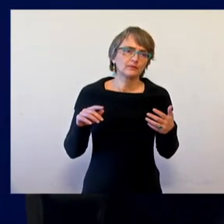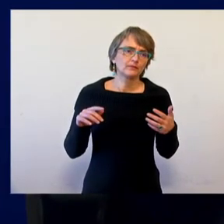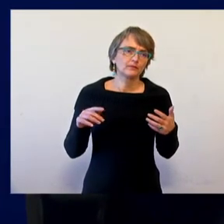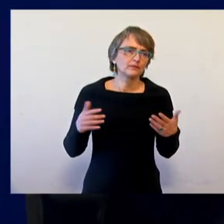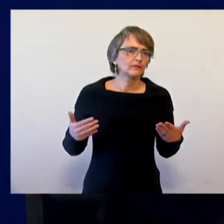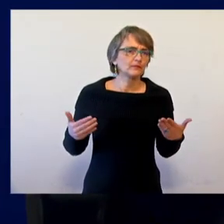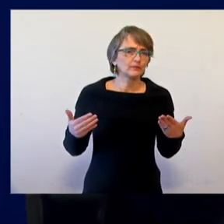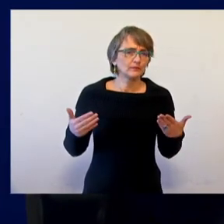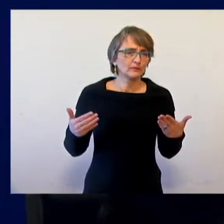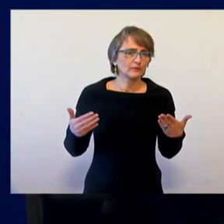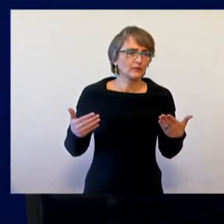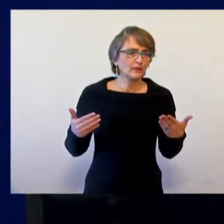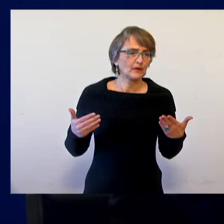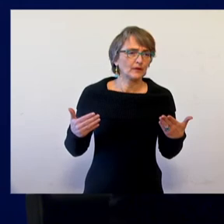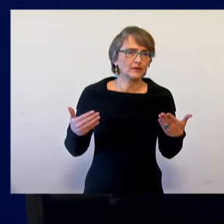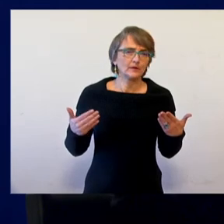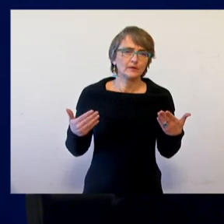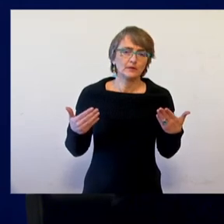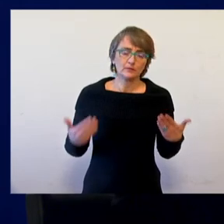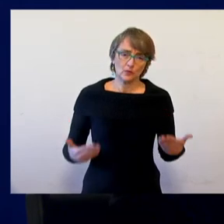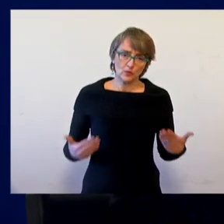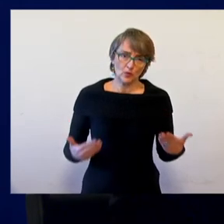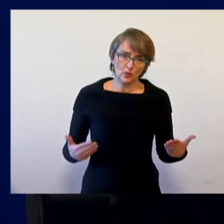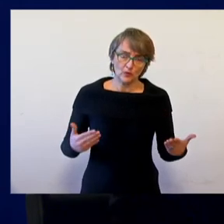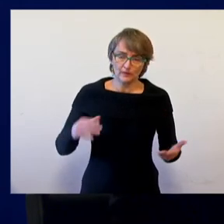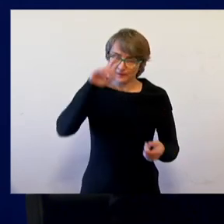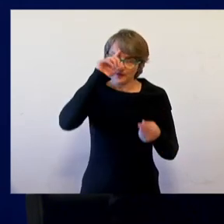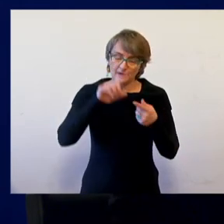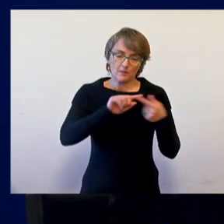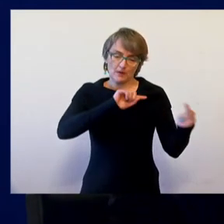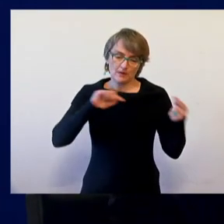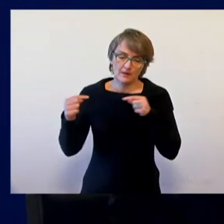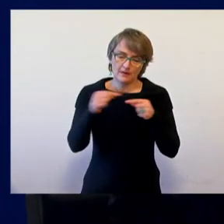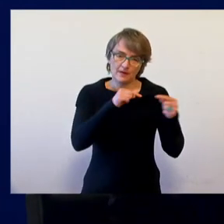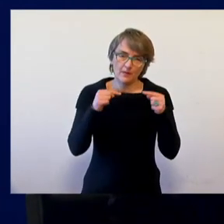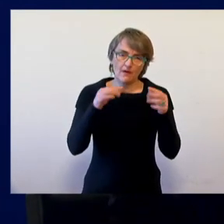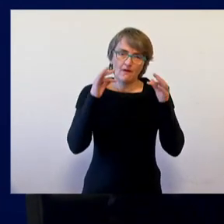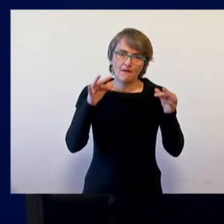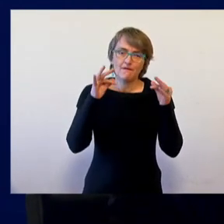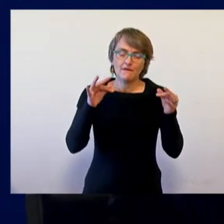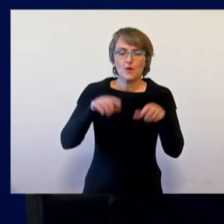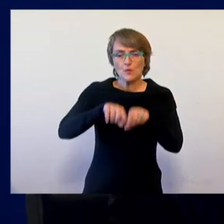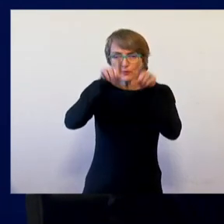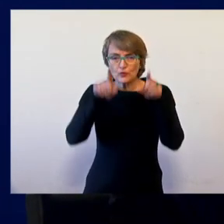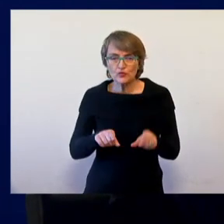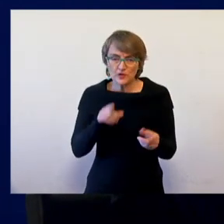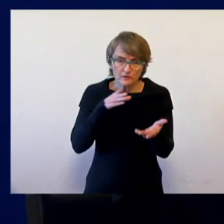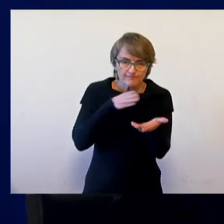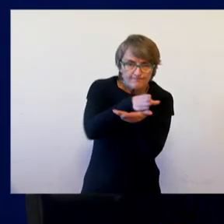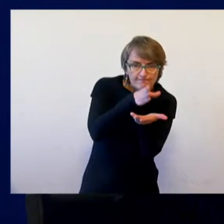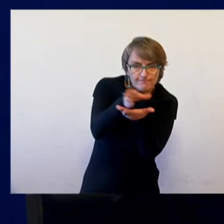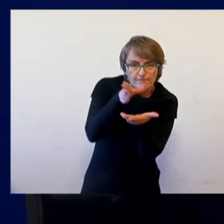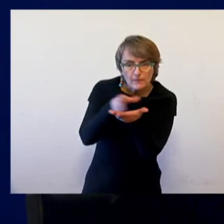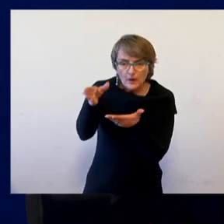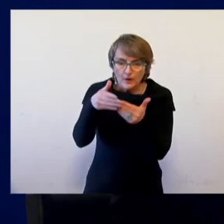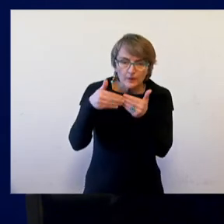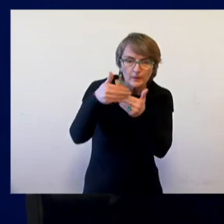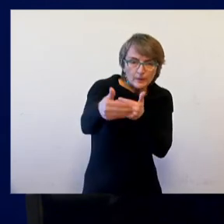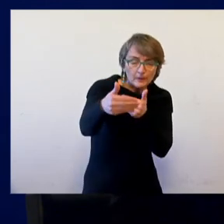on présente ce débat d'orientation budgétaire en pleine cinquième